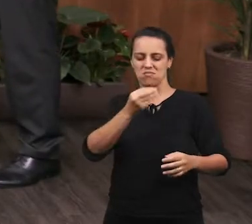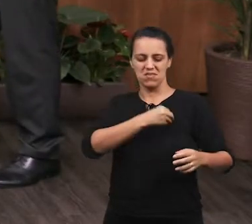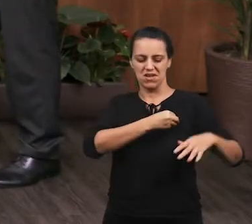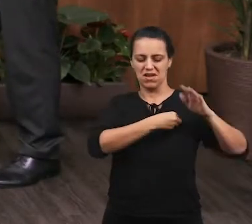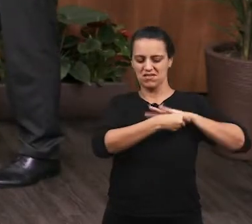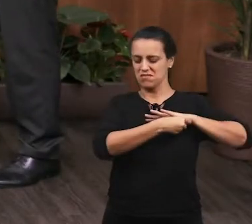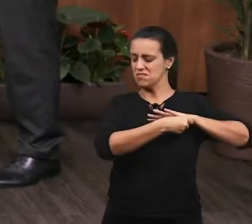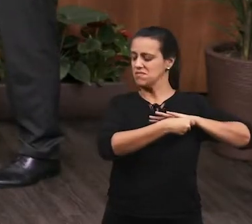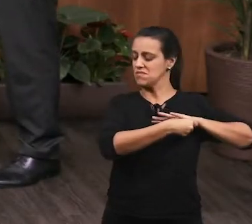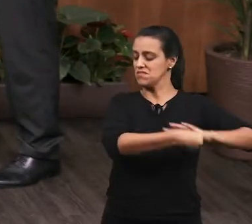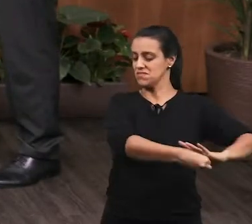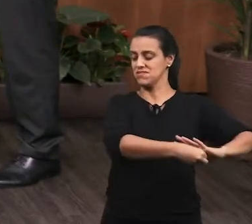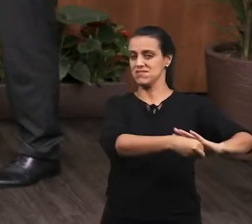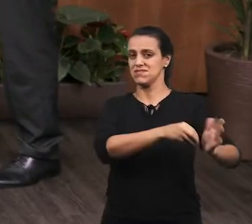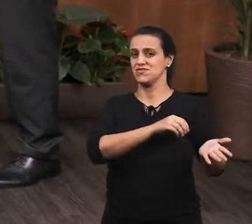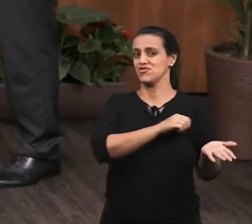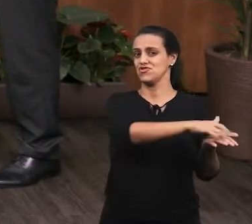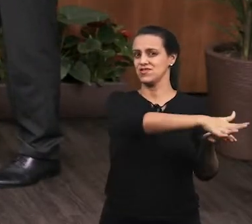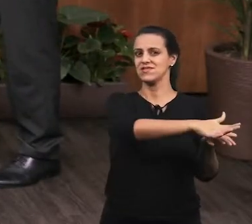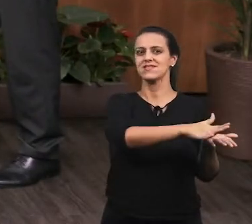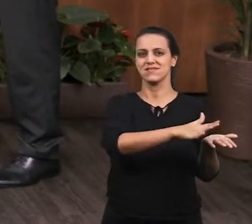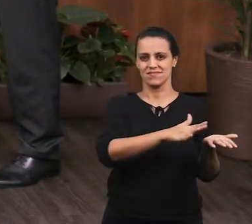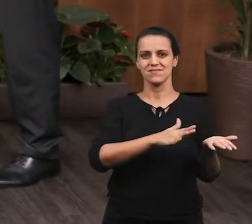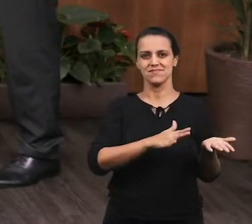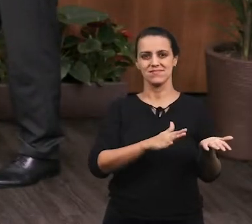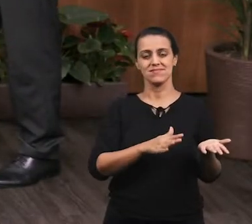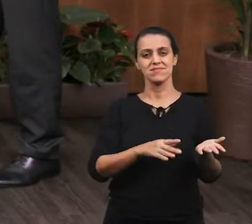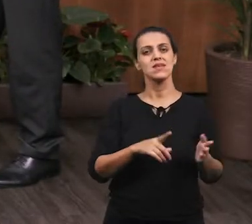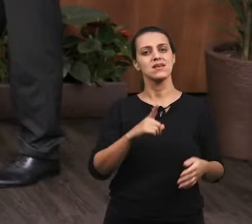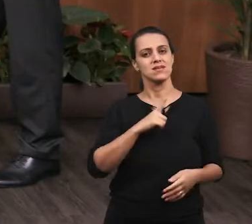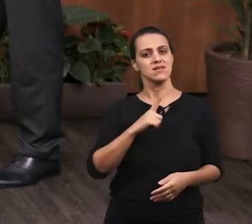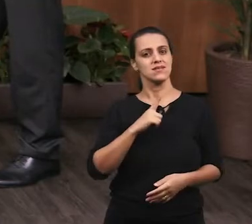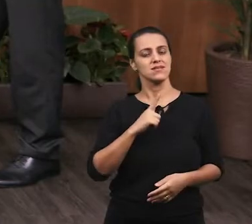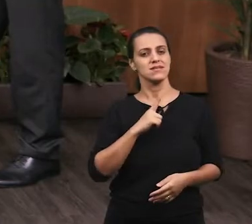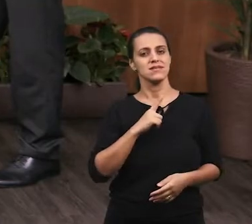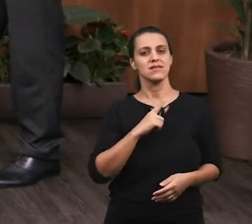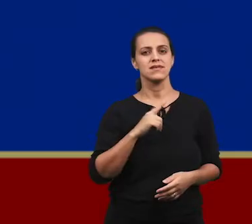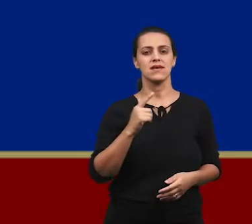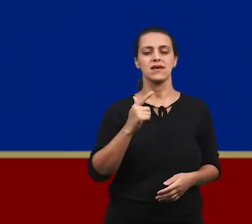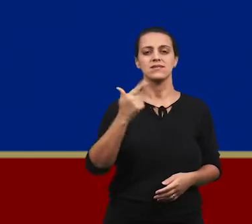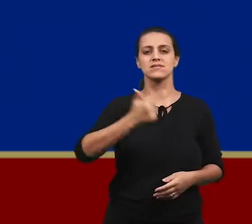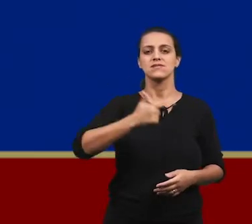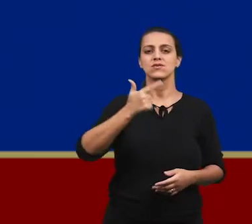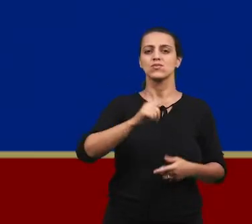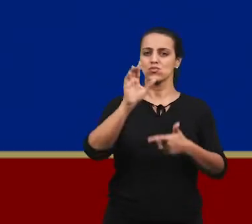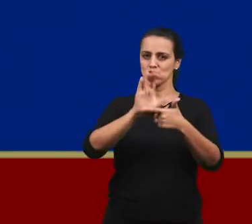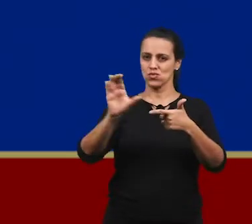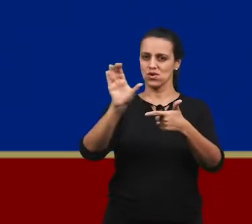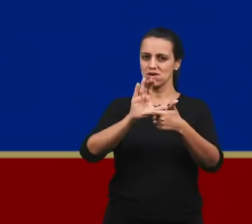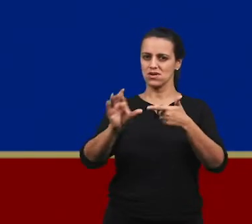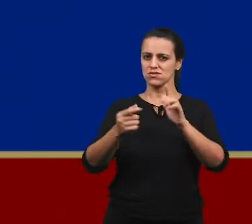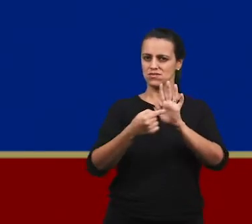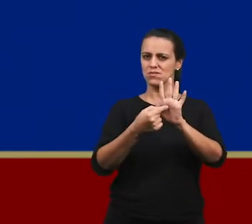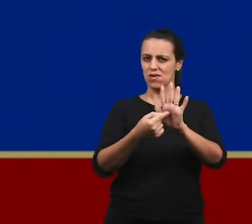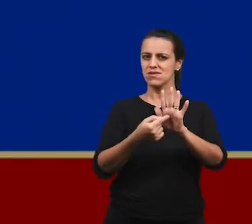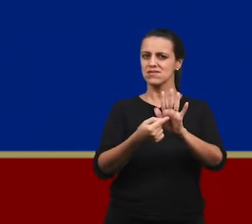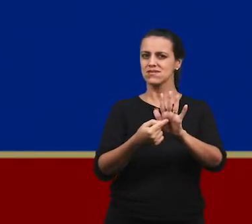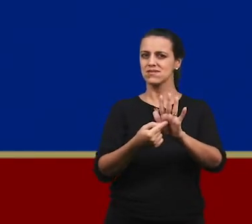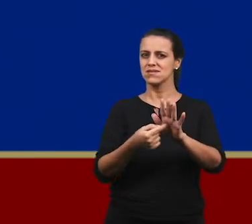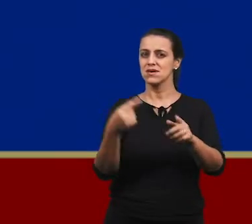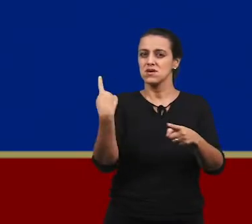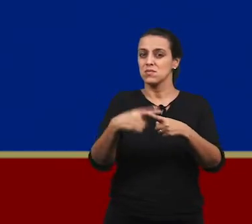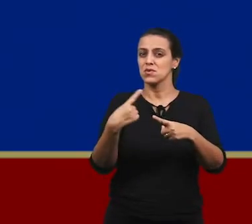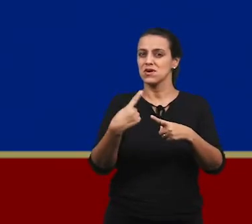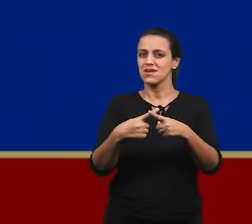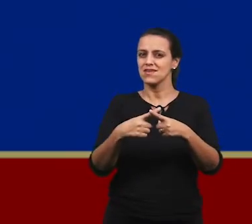благим благоуханием Христом, как написано во 2 Коринфянах, 2 главе, 15 стихе. «Ибо